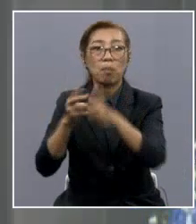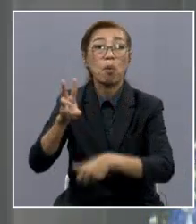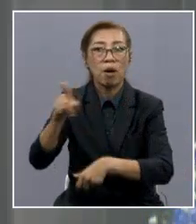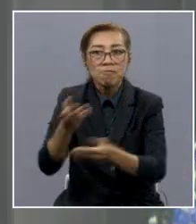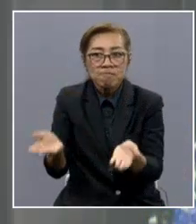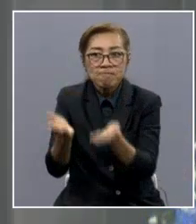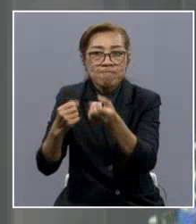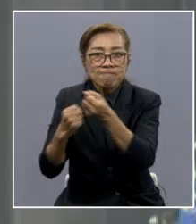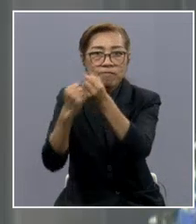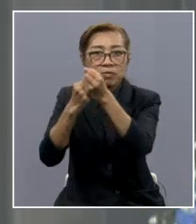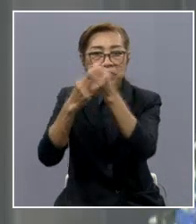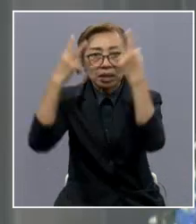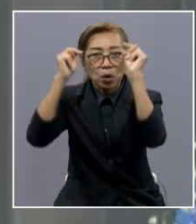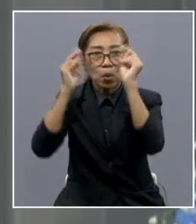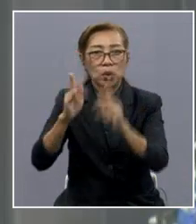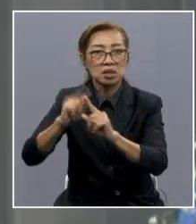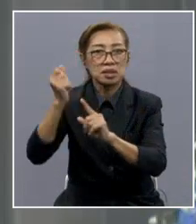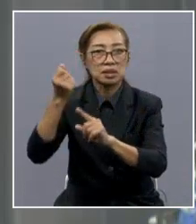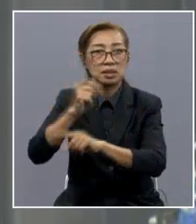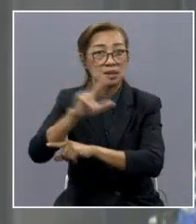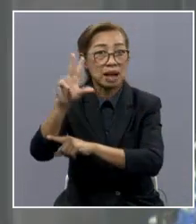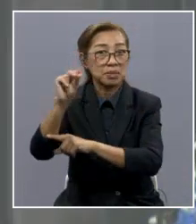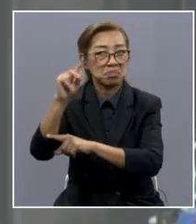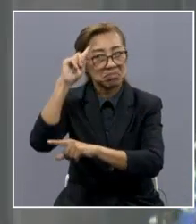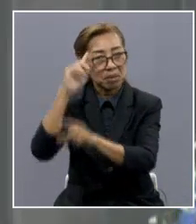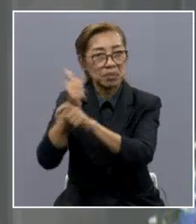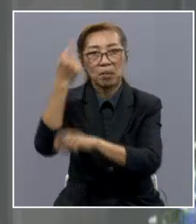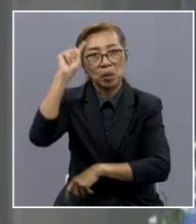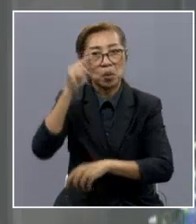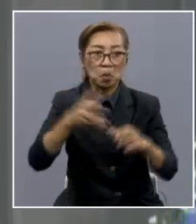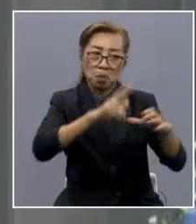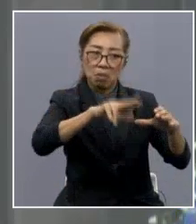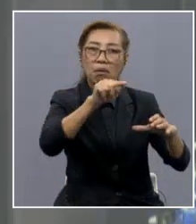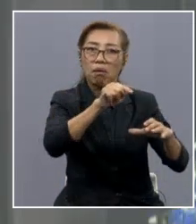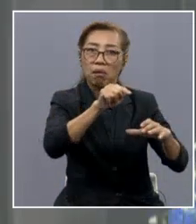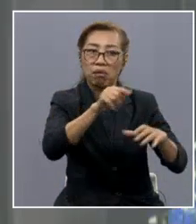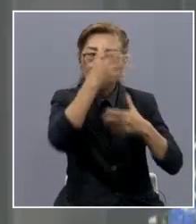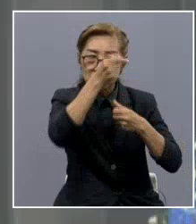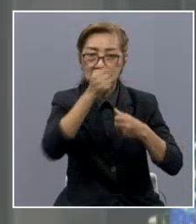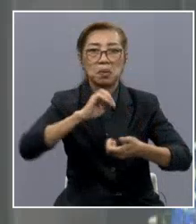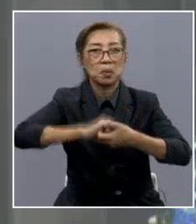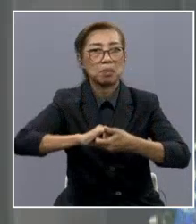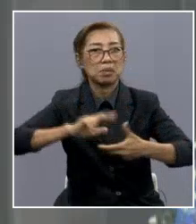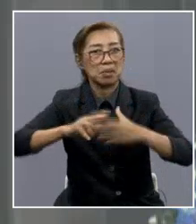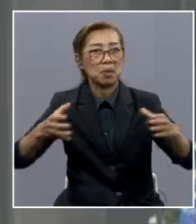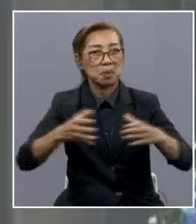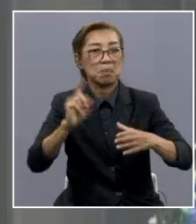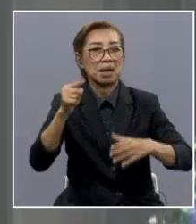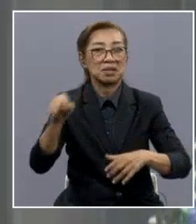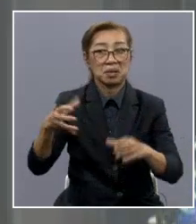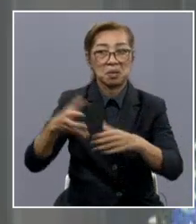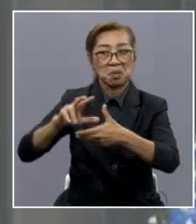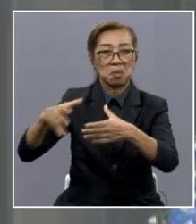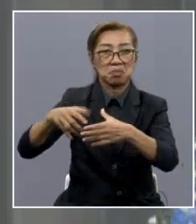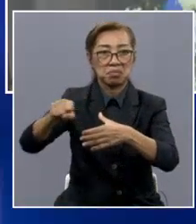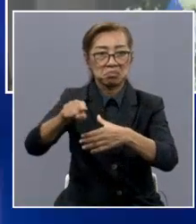กคนที่30 ก็น่าสนใจครับกลายเป็นพรรคพันธมิตรอีกพรรคหนึ่งกับพลังประชารัฐนะครับแม้ช่วงนี้พลังประชารัฐเนี่ยมีข่